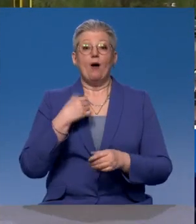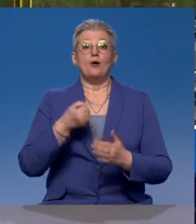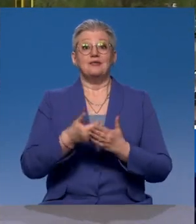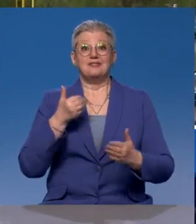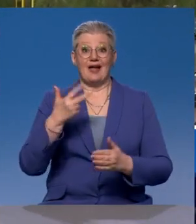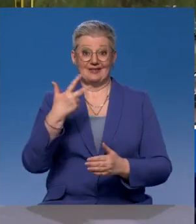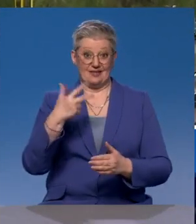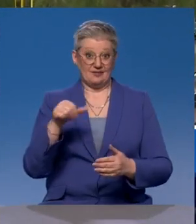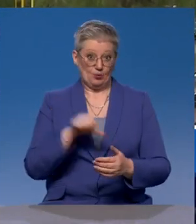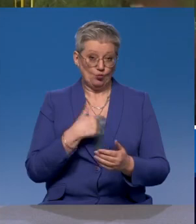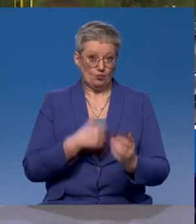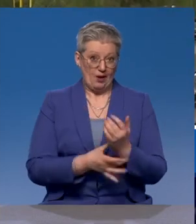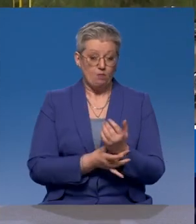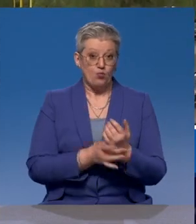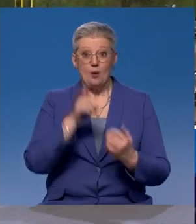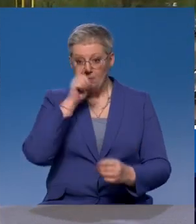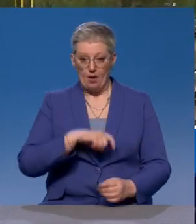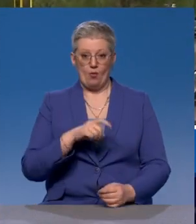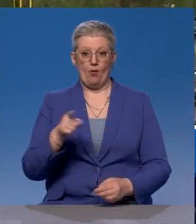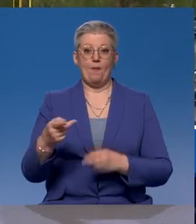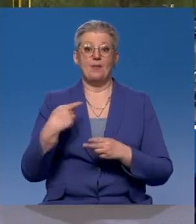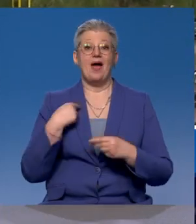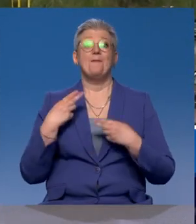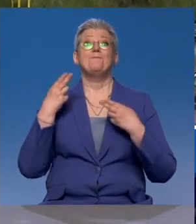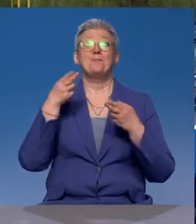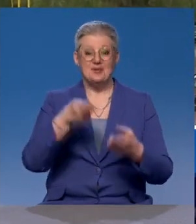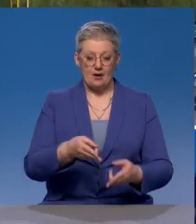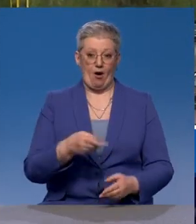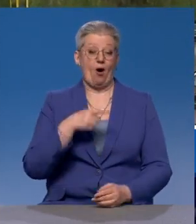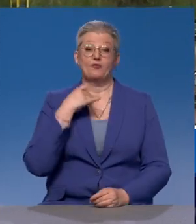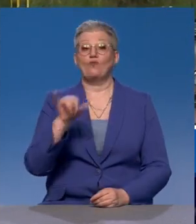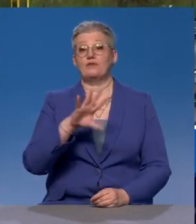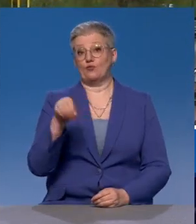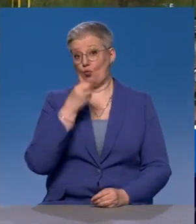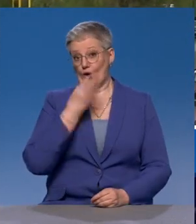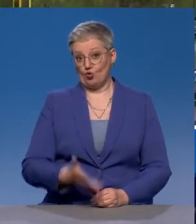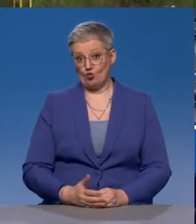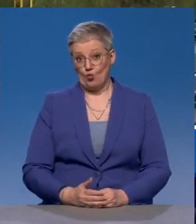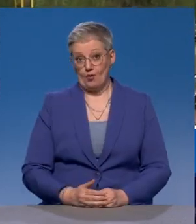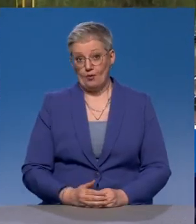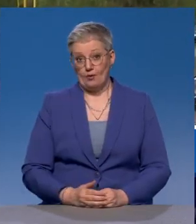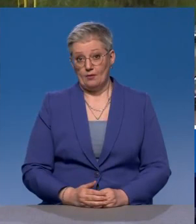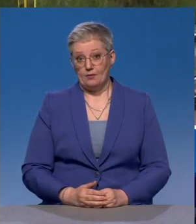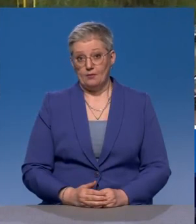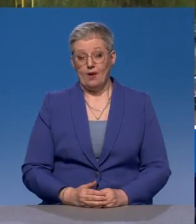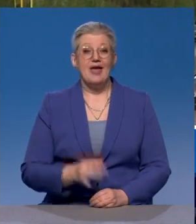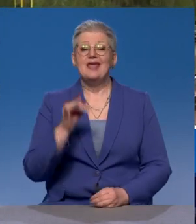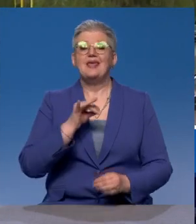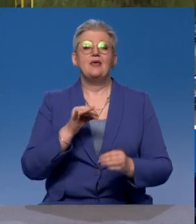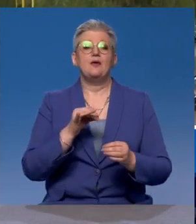большой, очень мне плохо. Приехал к ним, все, у вас все хорошо. А и не предлагают